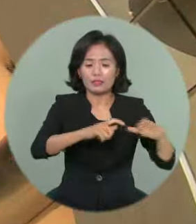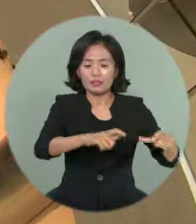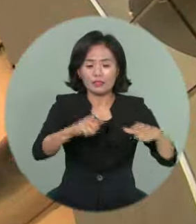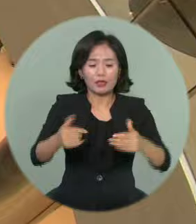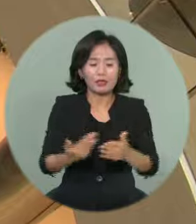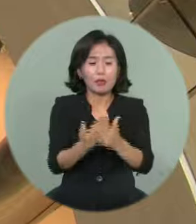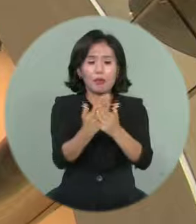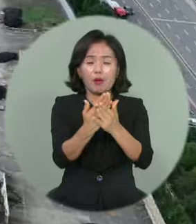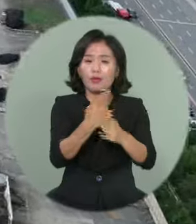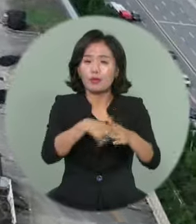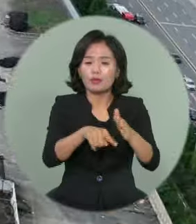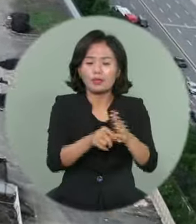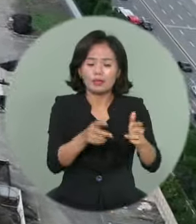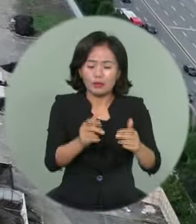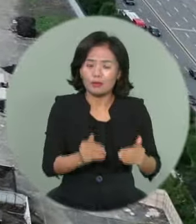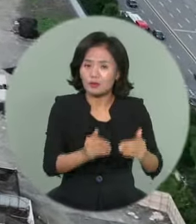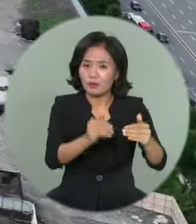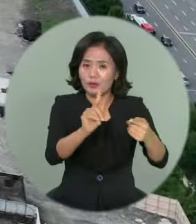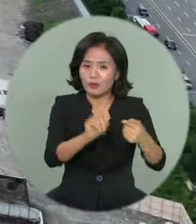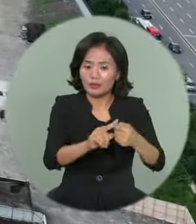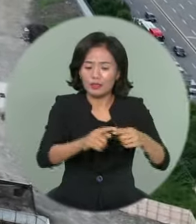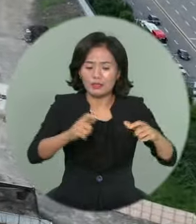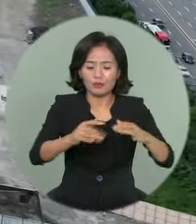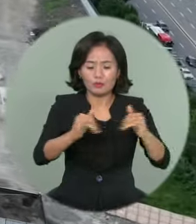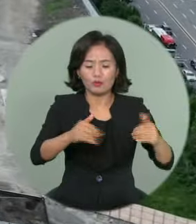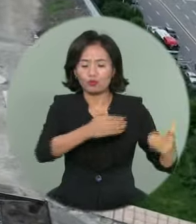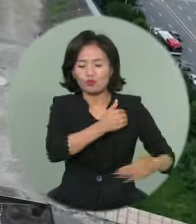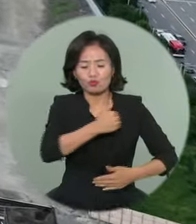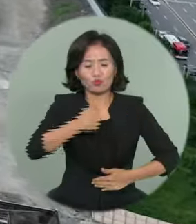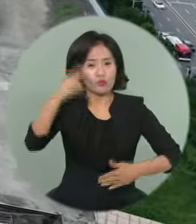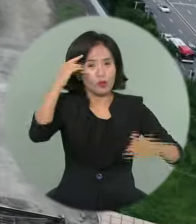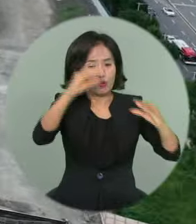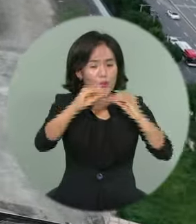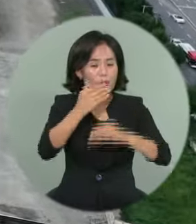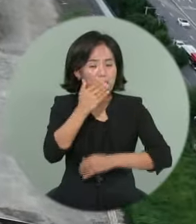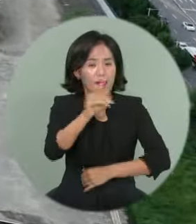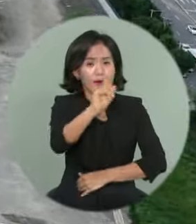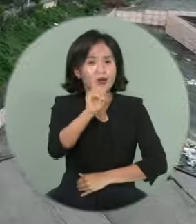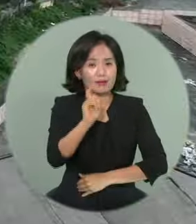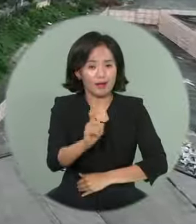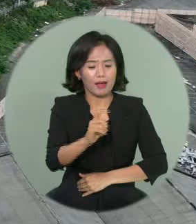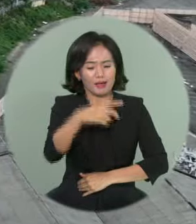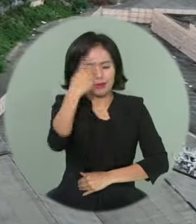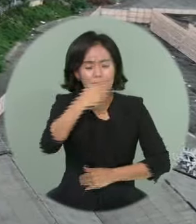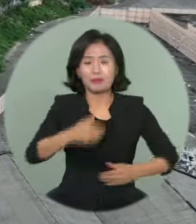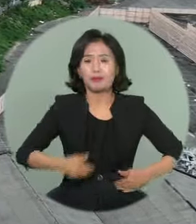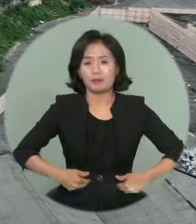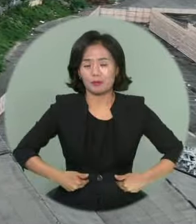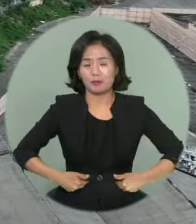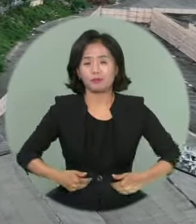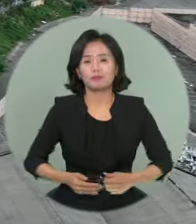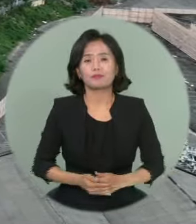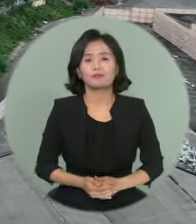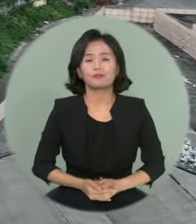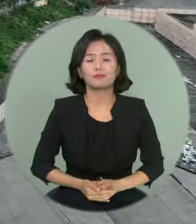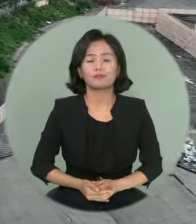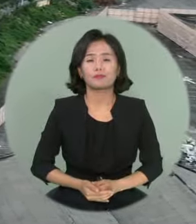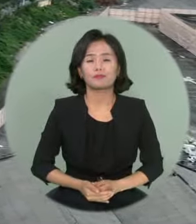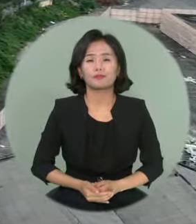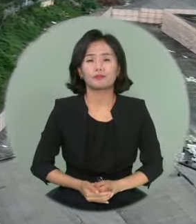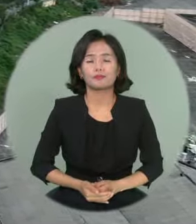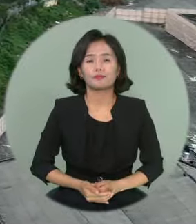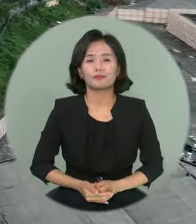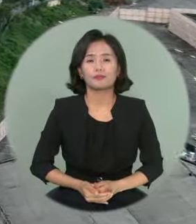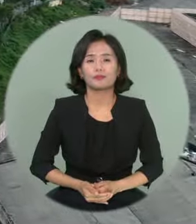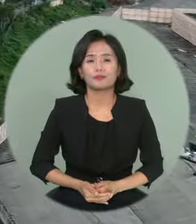앞두고 사업 진행 과정이 지역민의 충분한 공감대를 얻고 있는 것인지 점검할 필요가 제기됩니다 MBC